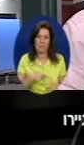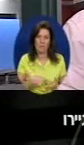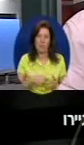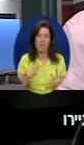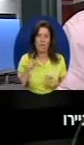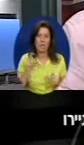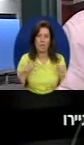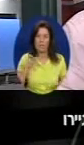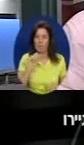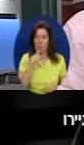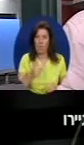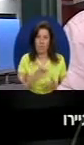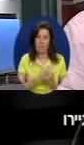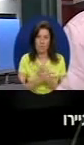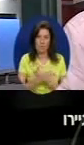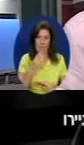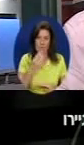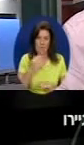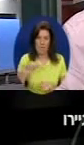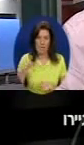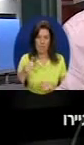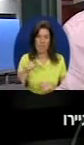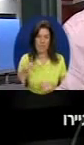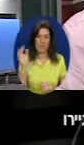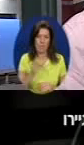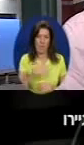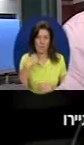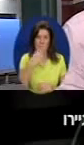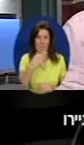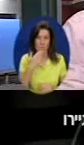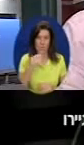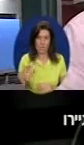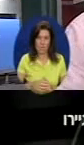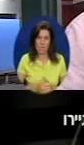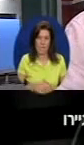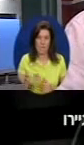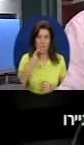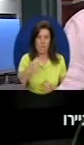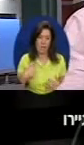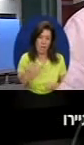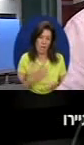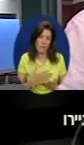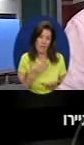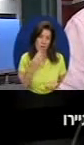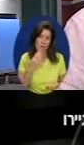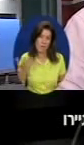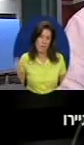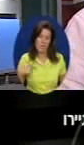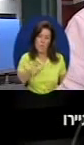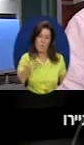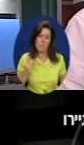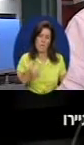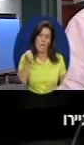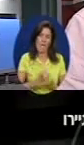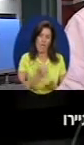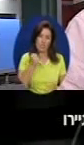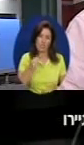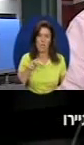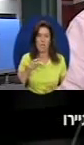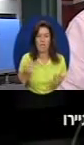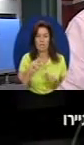רוצים להתגייר. אחד, זה פוגע להם בזהות היהודית. הם אומרים, אני כבר יהודי, אז אני לא צריך לקבל הכשר מאף אחד. שתיים, אומרים, אני